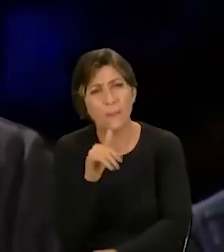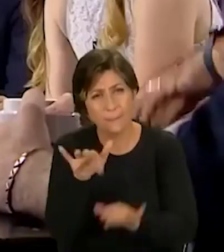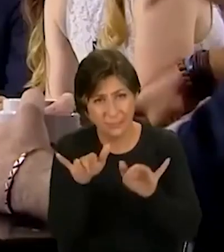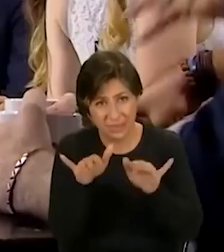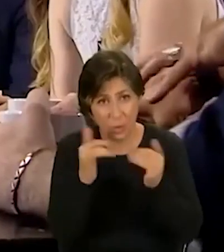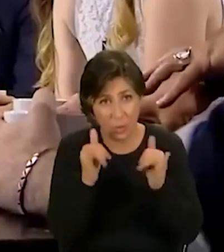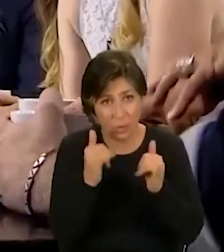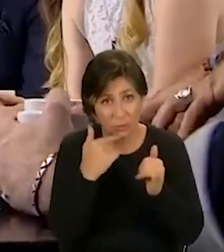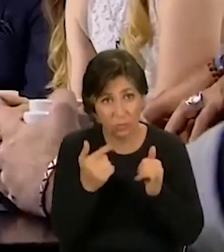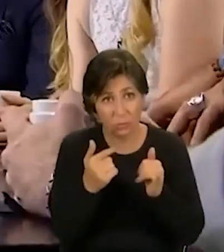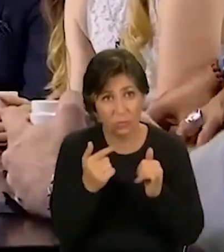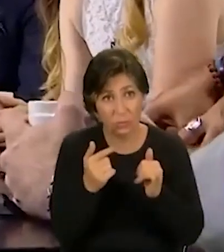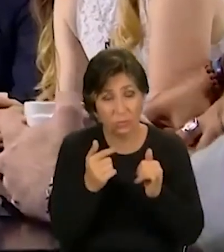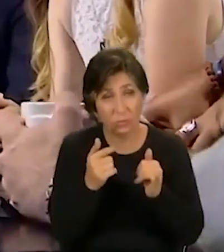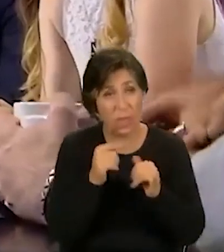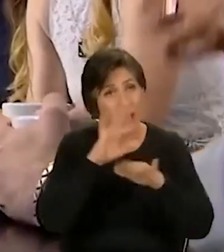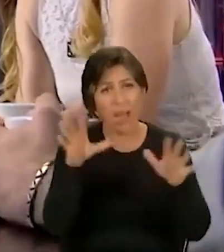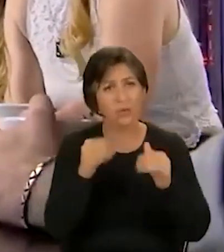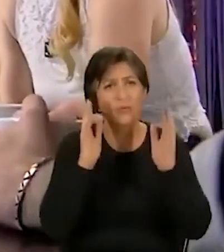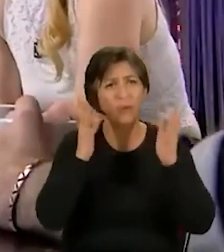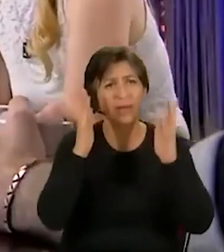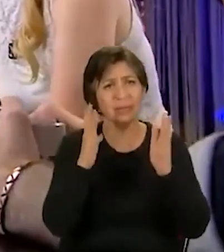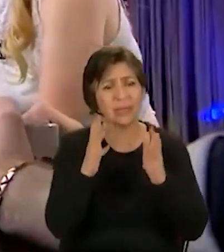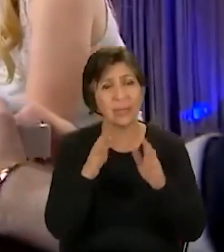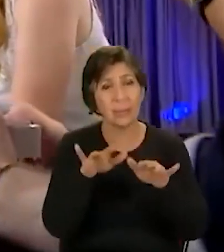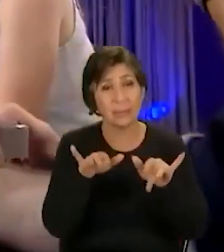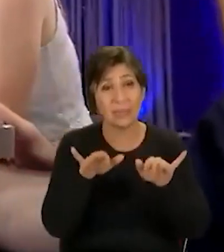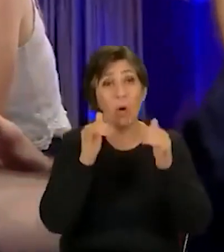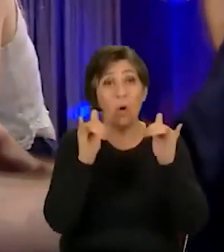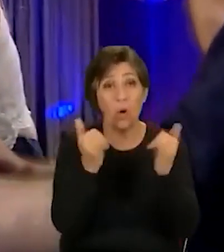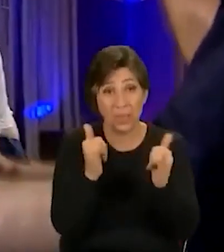var. Her türlü aktivitede. Şimdi